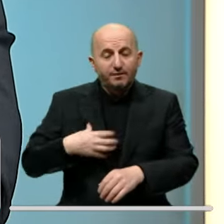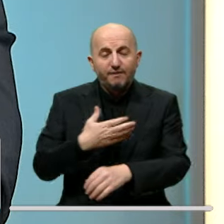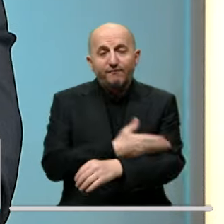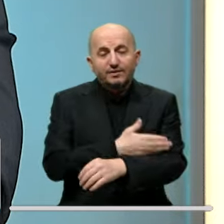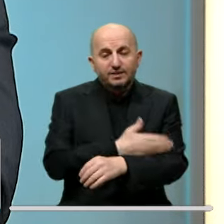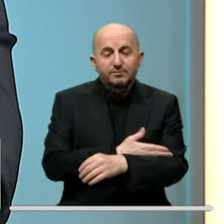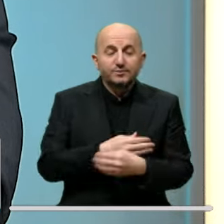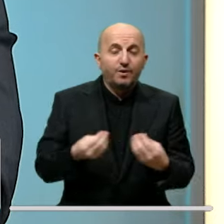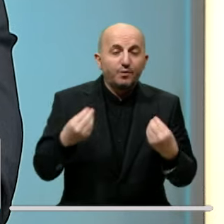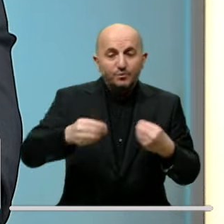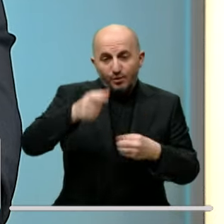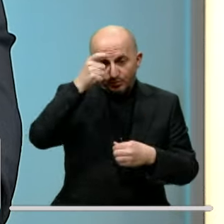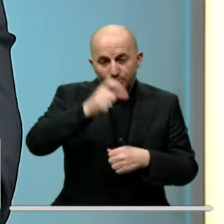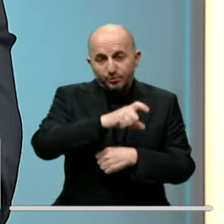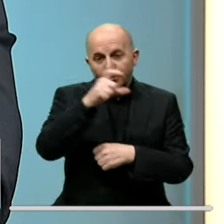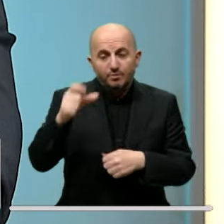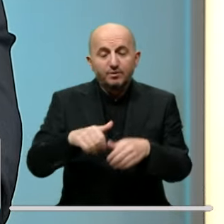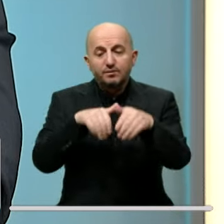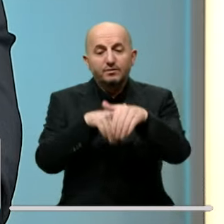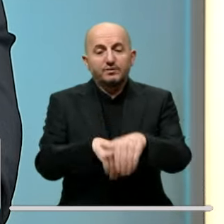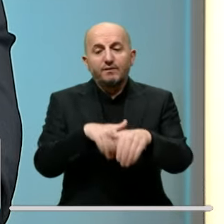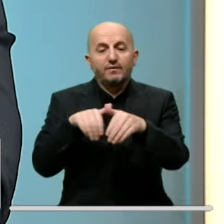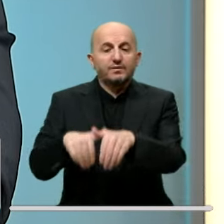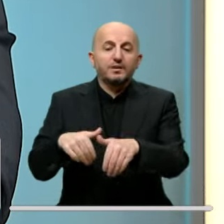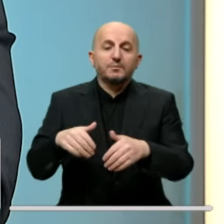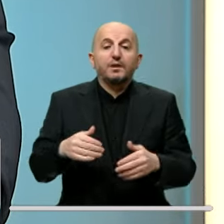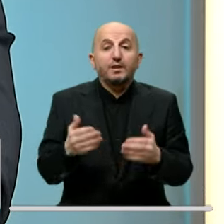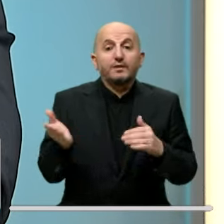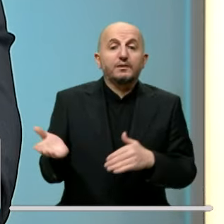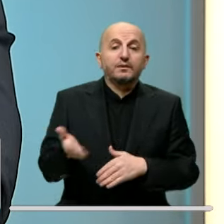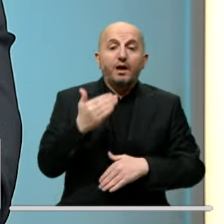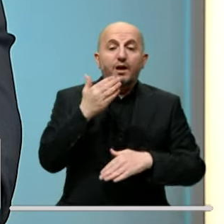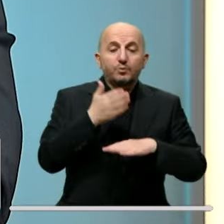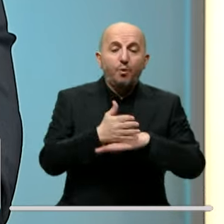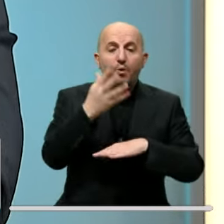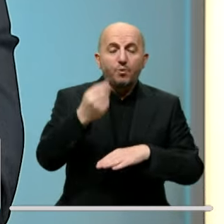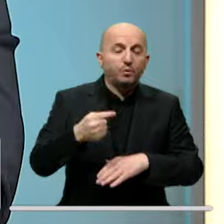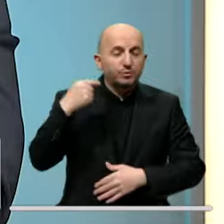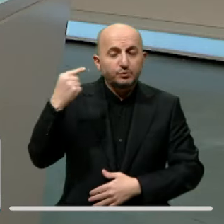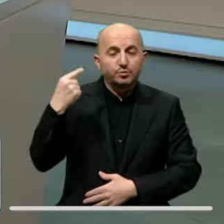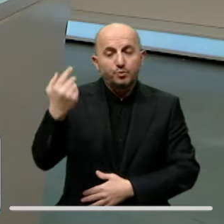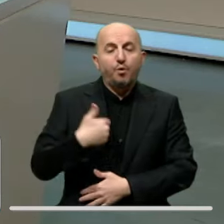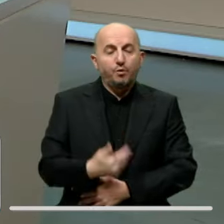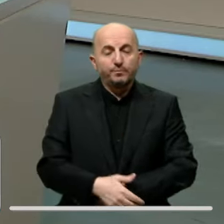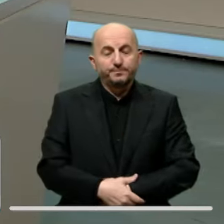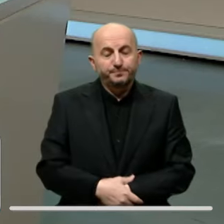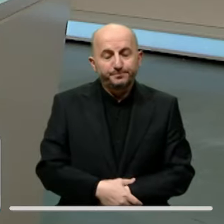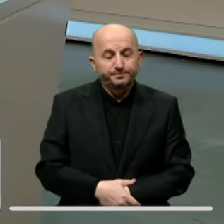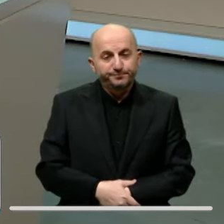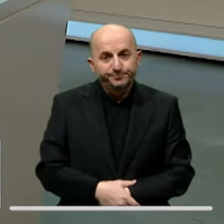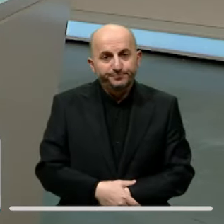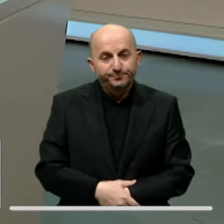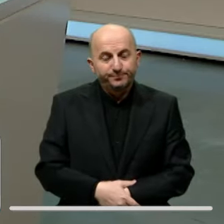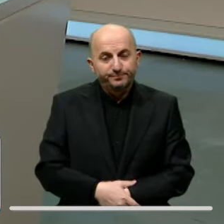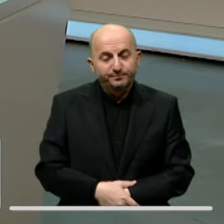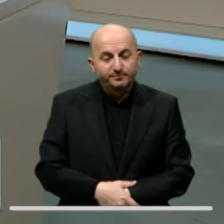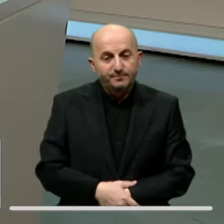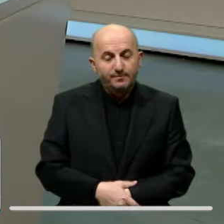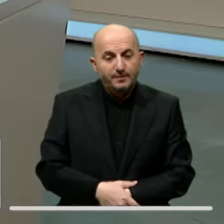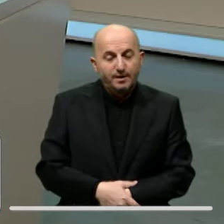güzel Türkiye'mizde defnedilmelerinin daha doğru olduğunu düşünüyorum. Eyvallah hocam, teşekkür ederiz.